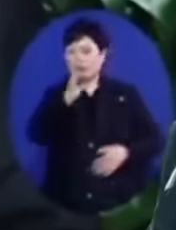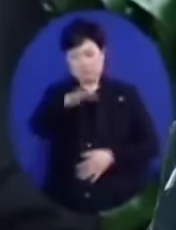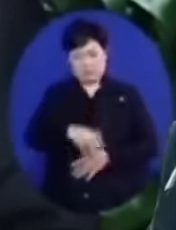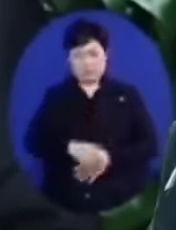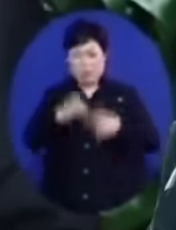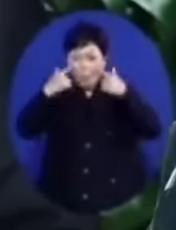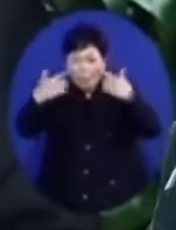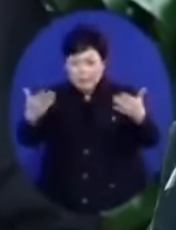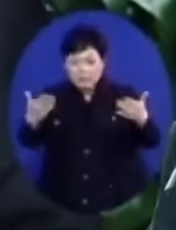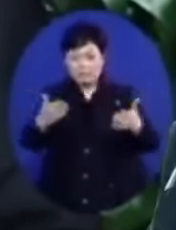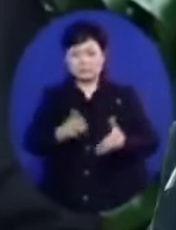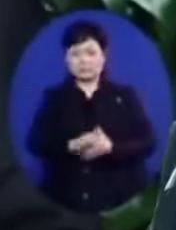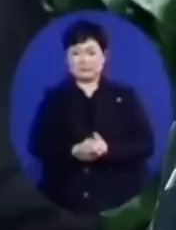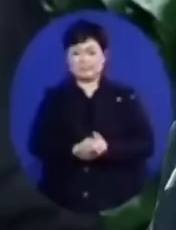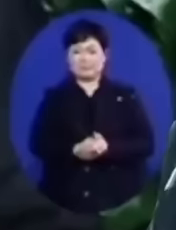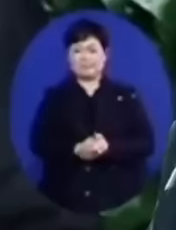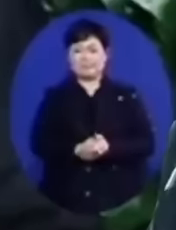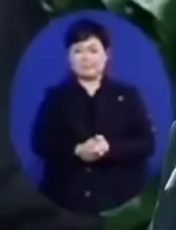확실한